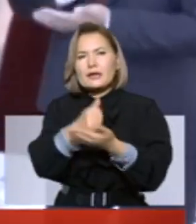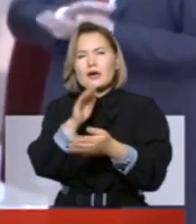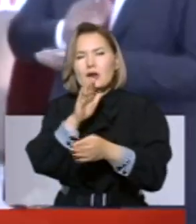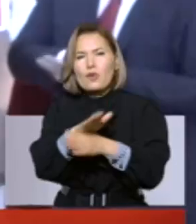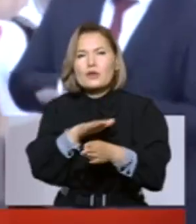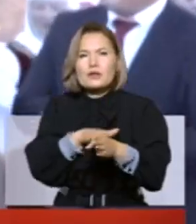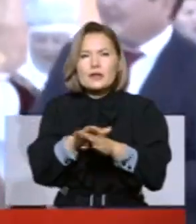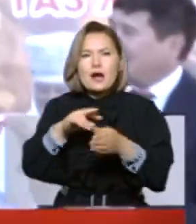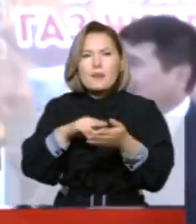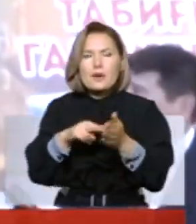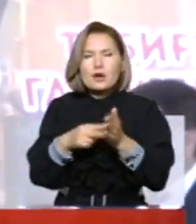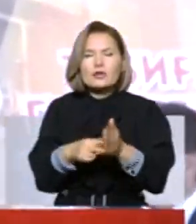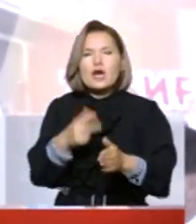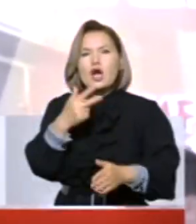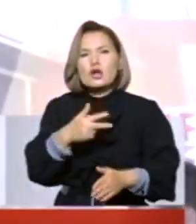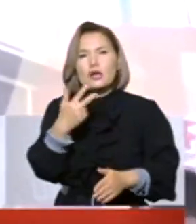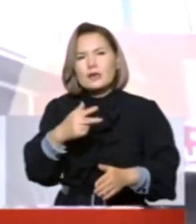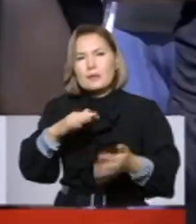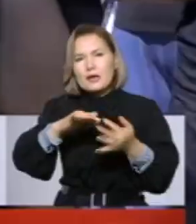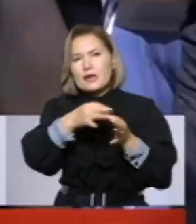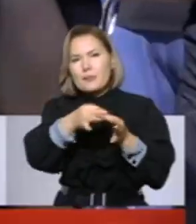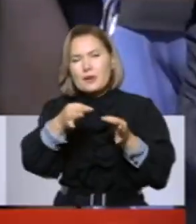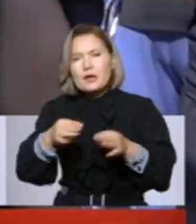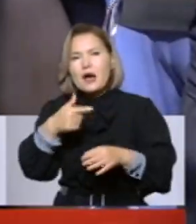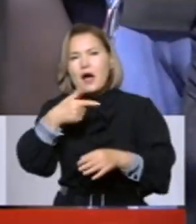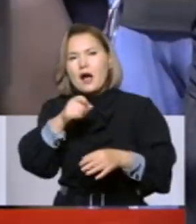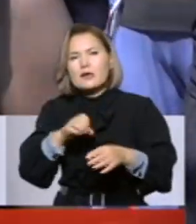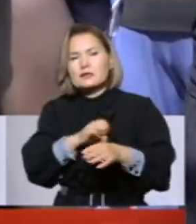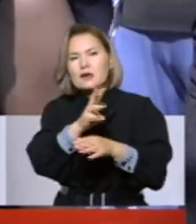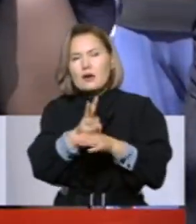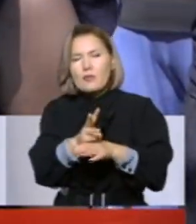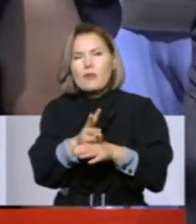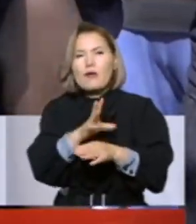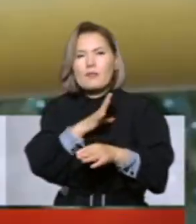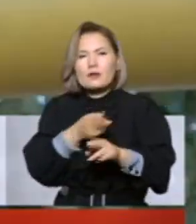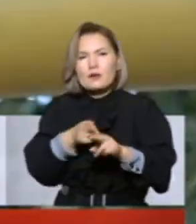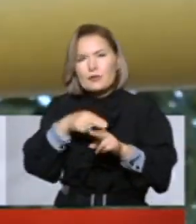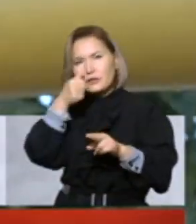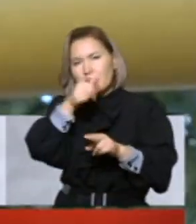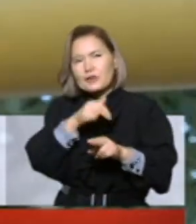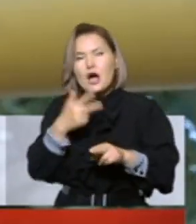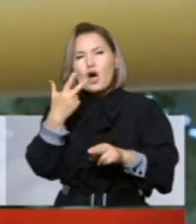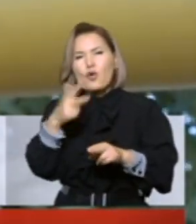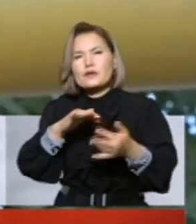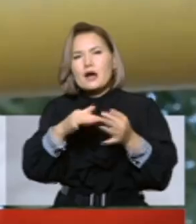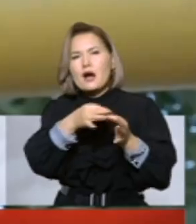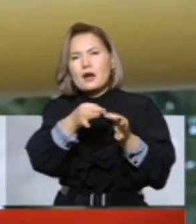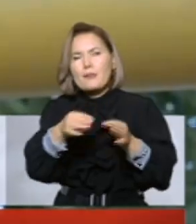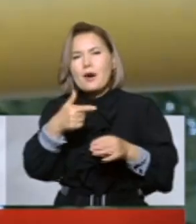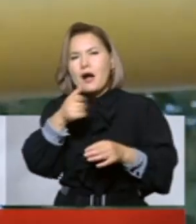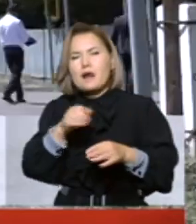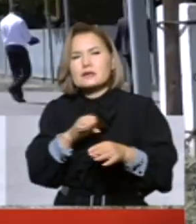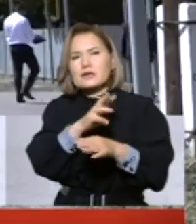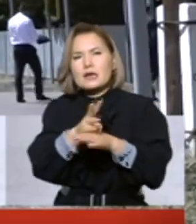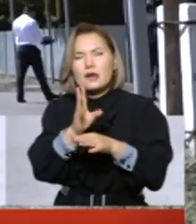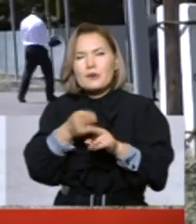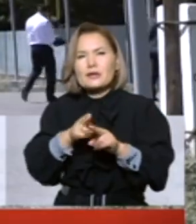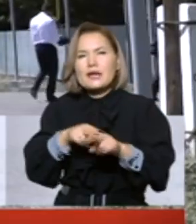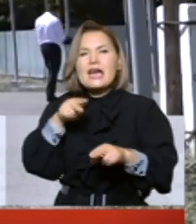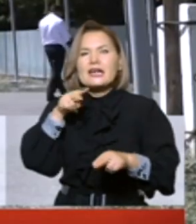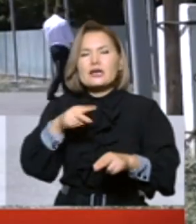тапсырмасын орындау мақсатында 33 елді мекенге көгілдір отын жеткізілді. Биыл тағы 30 ауылға табиғи газ тартылады.